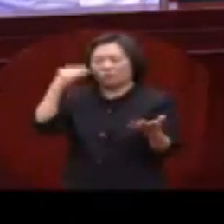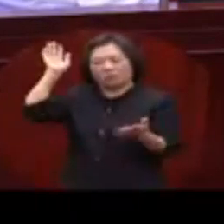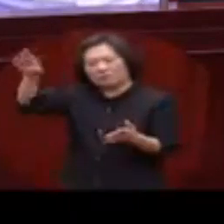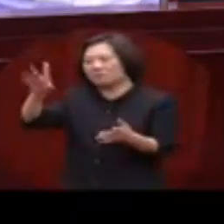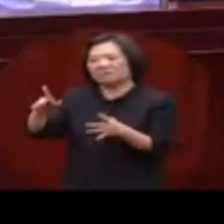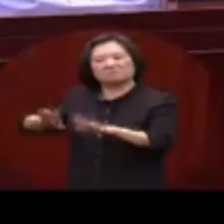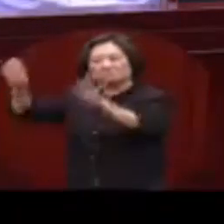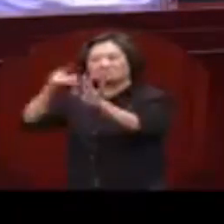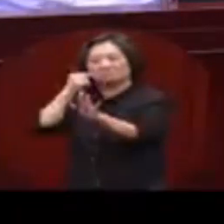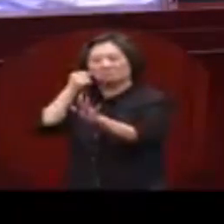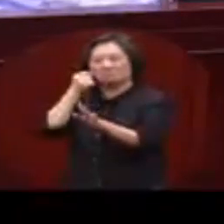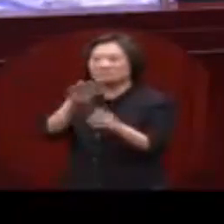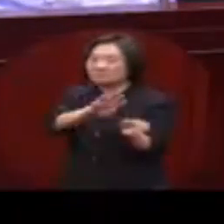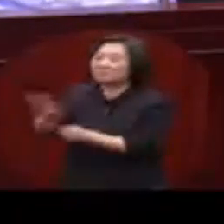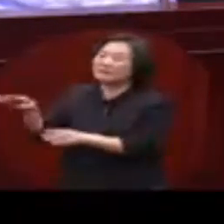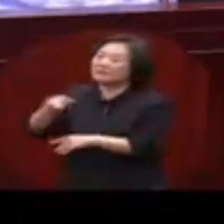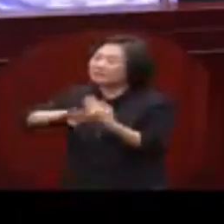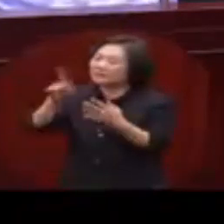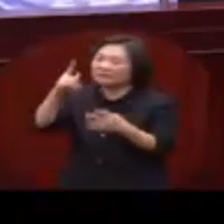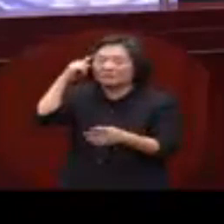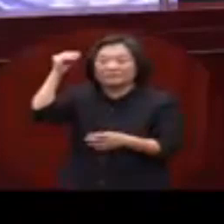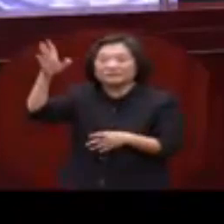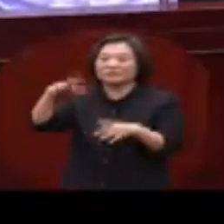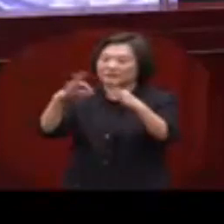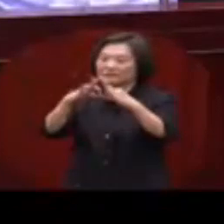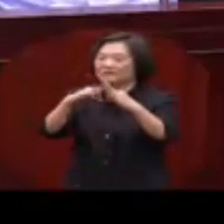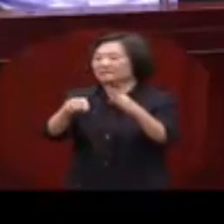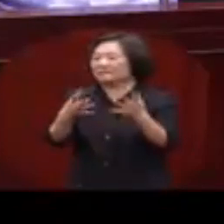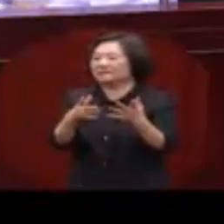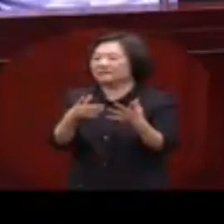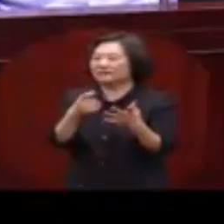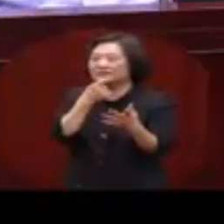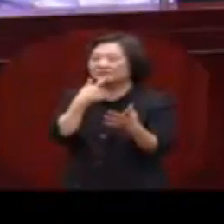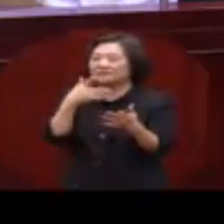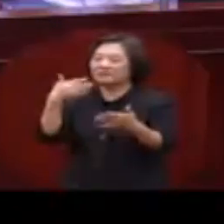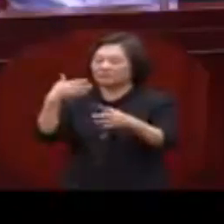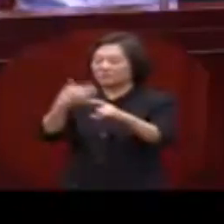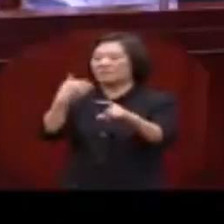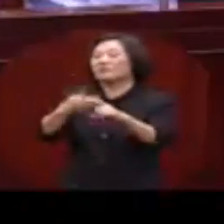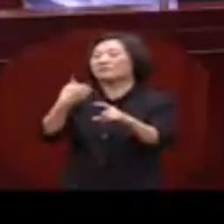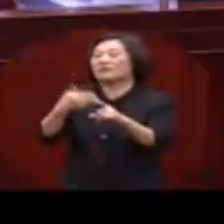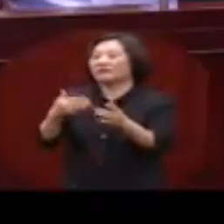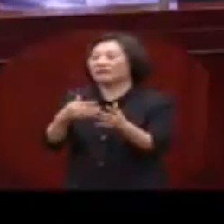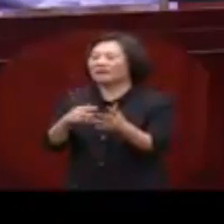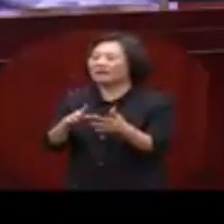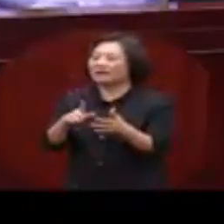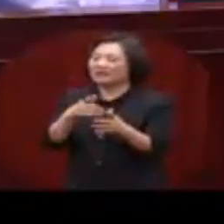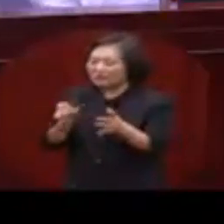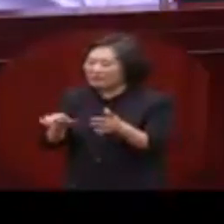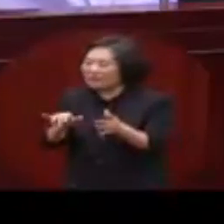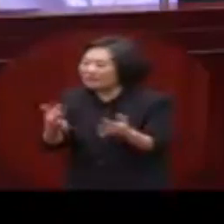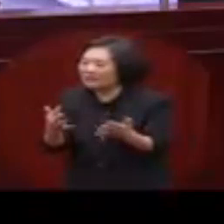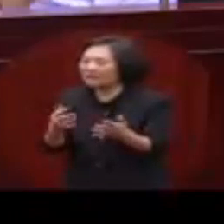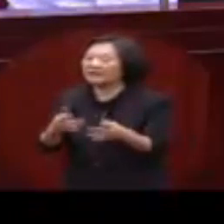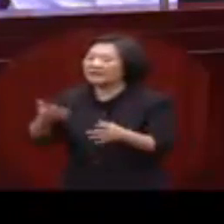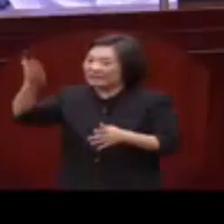这个智慧金融哦，刚才讲过的嘛，悠游卡已经得到这个电子支付的通过。以前那张悠游卡什么缺点？你知道，每